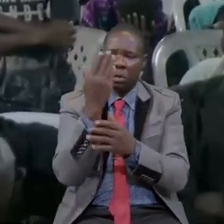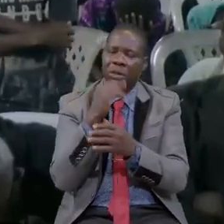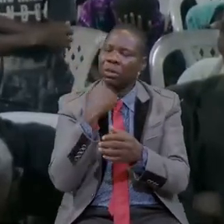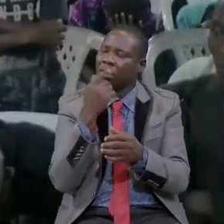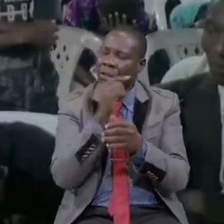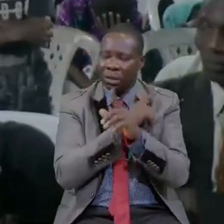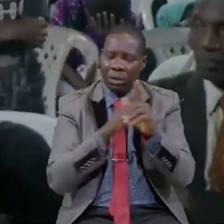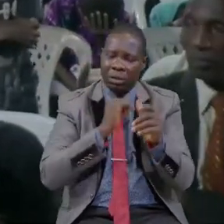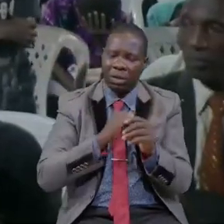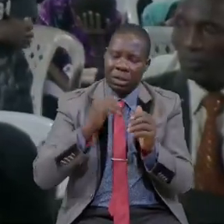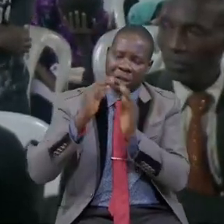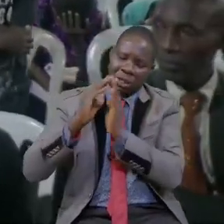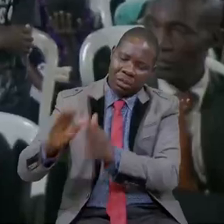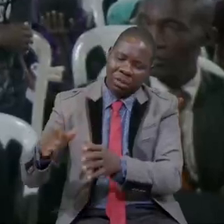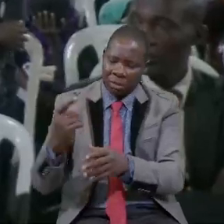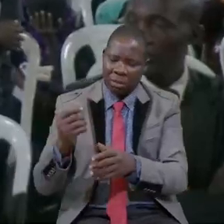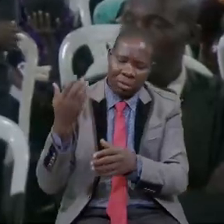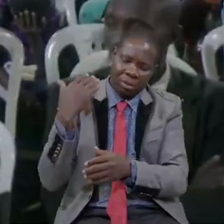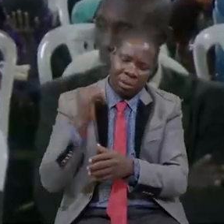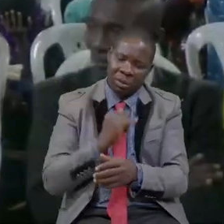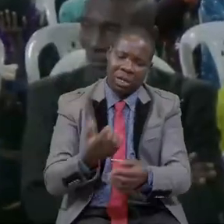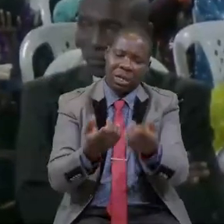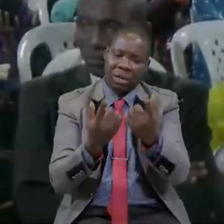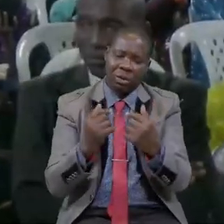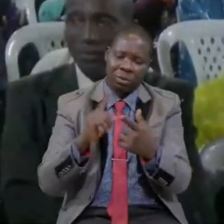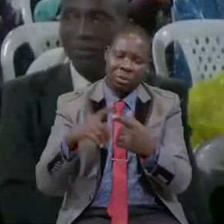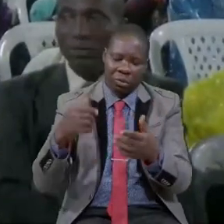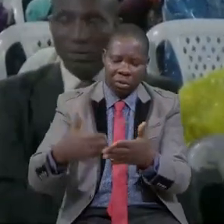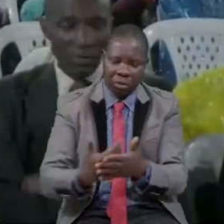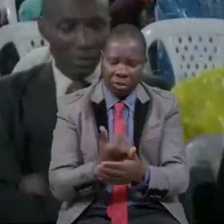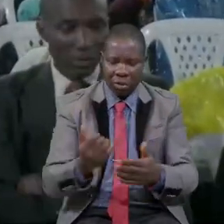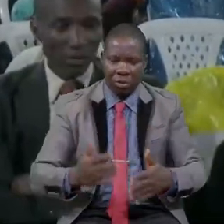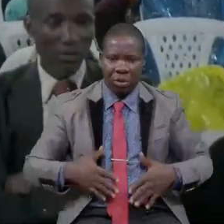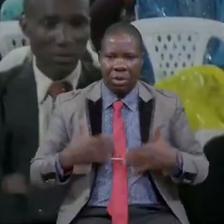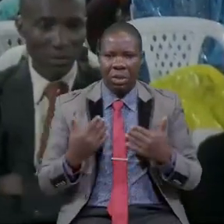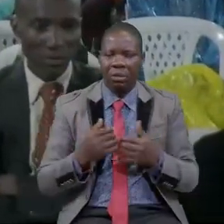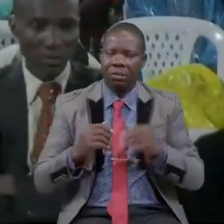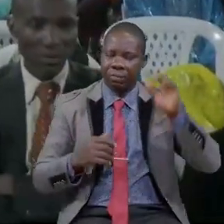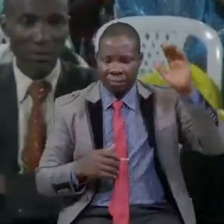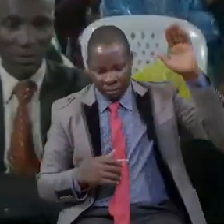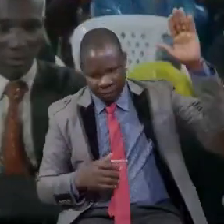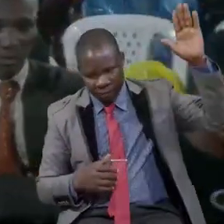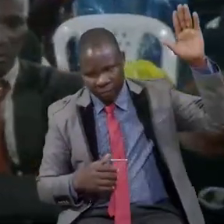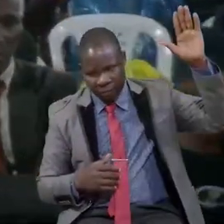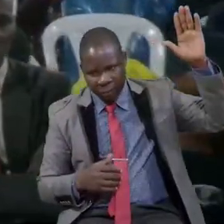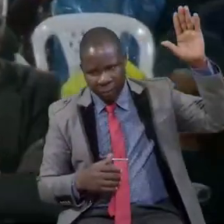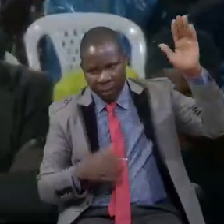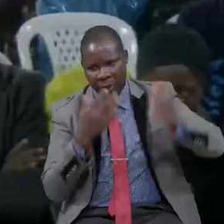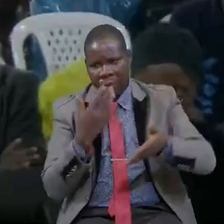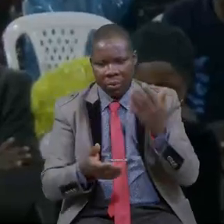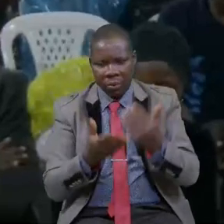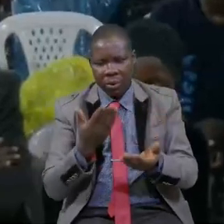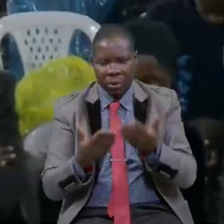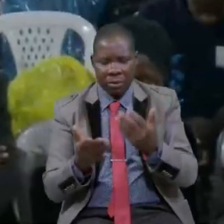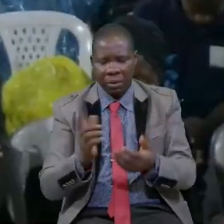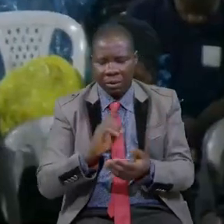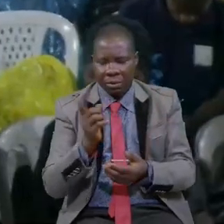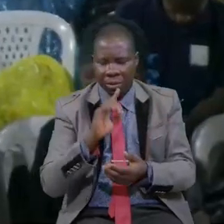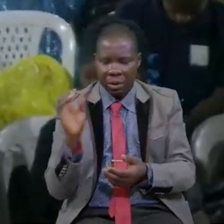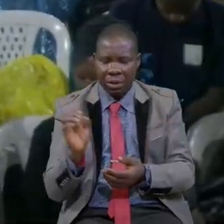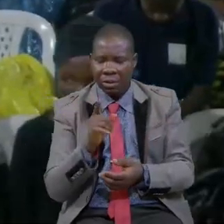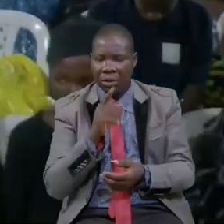j'abandonne le passé. Je viens à la nouvelle vie. Lève ta main partout où tu es et